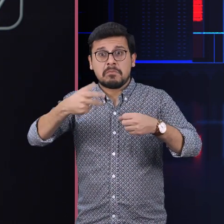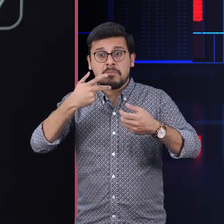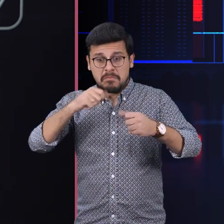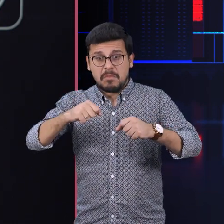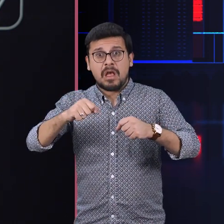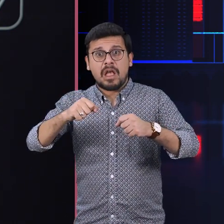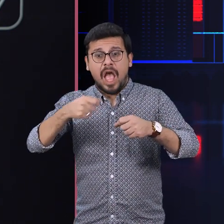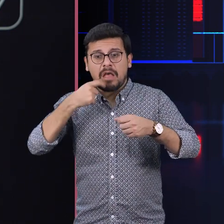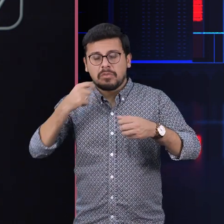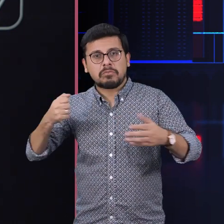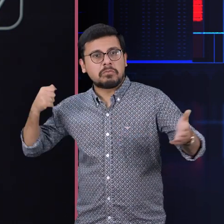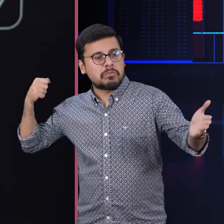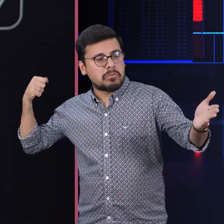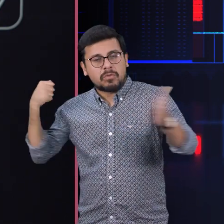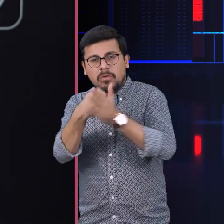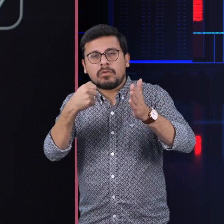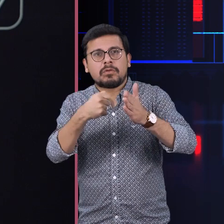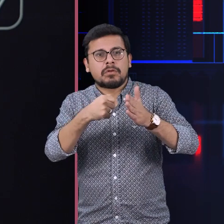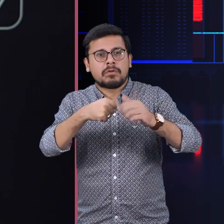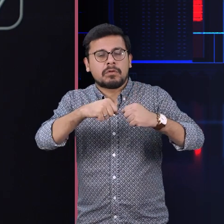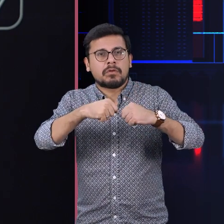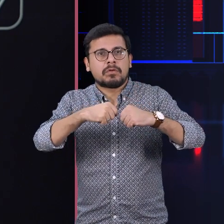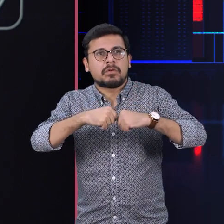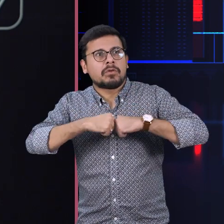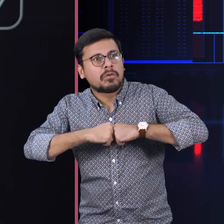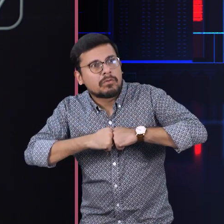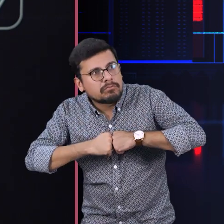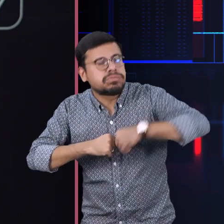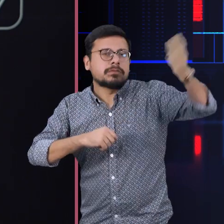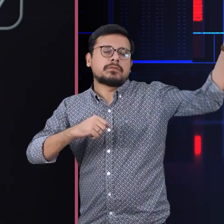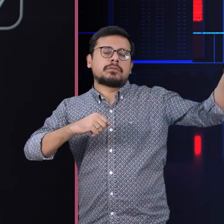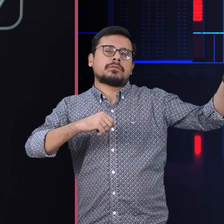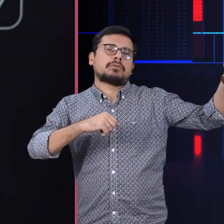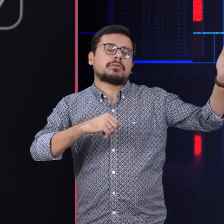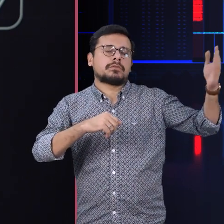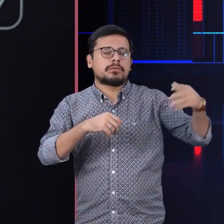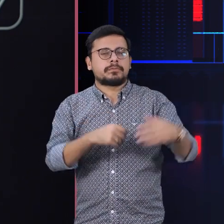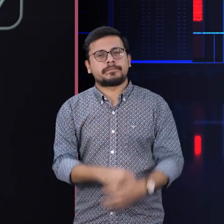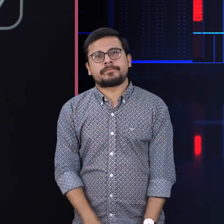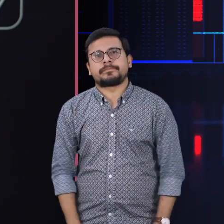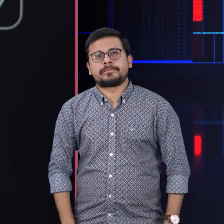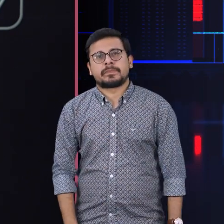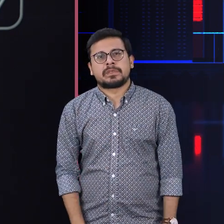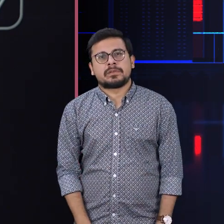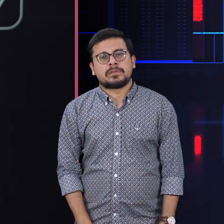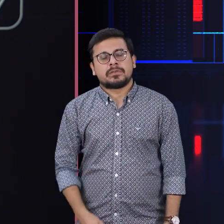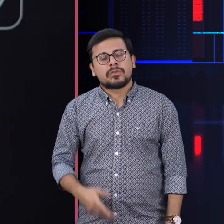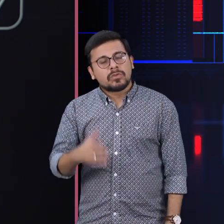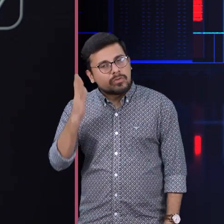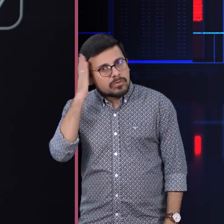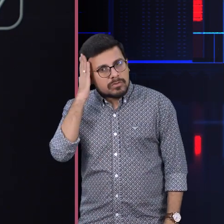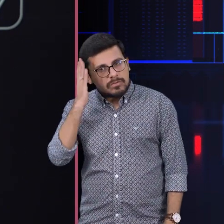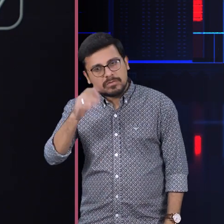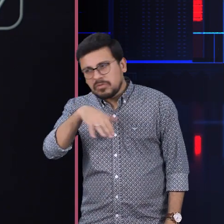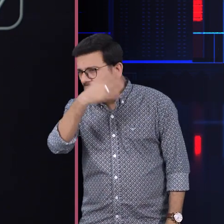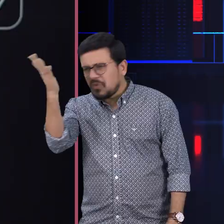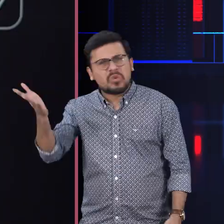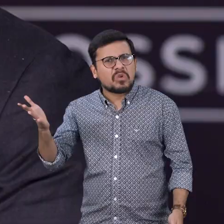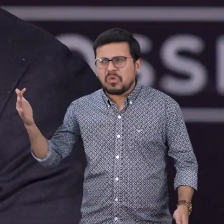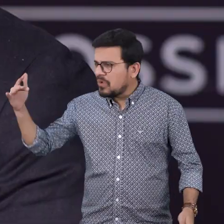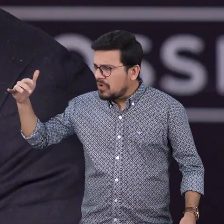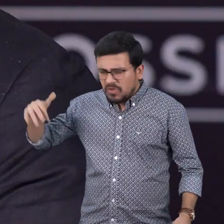بعد میں ہم ان کی لائف تو نہیں بچا سکے, بٹ ایک دل میں تسلی ہے آج بھی کہ ہم نے کسی کو ایسے چھوڑ نہیں